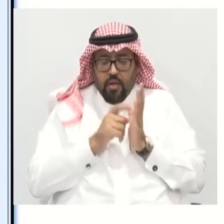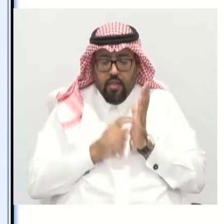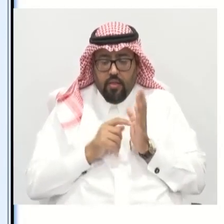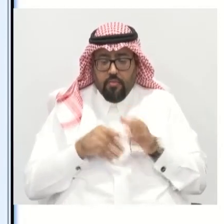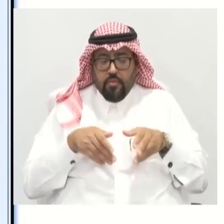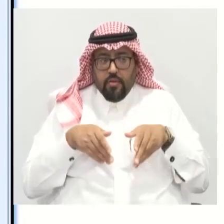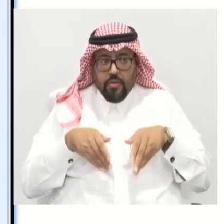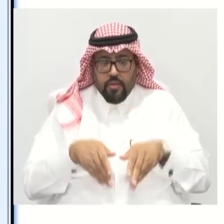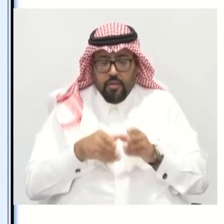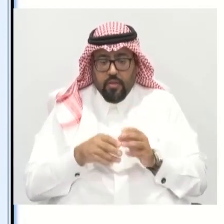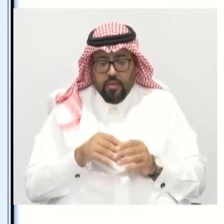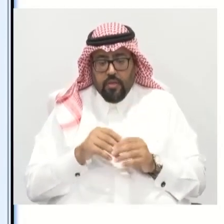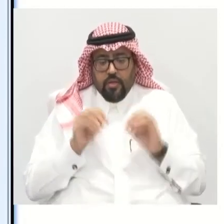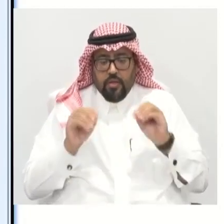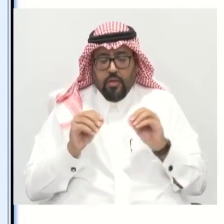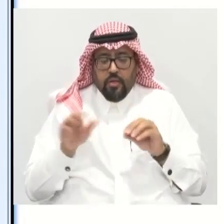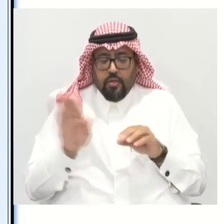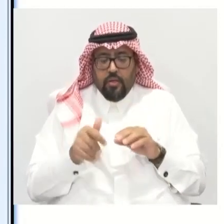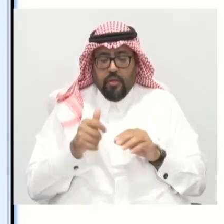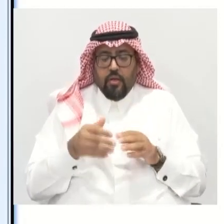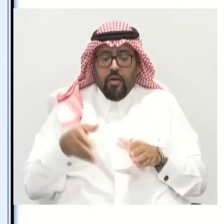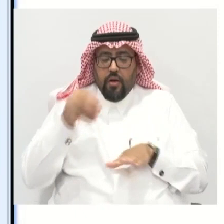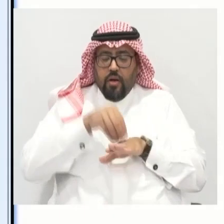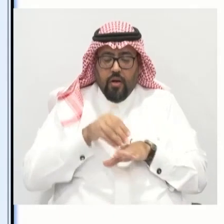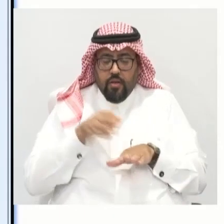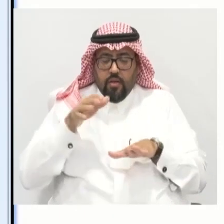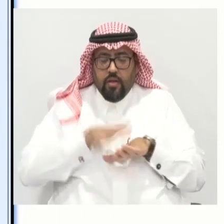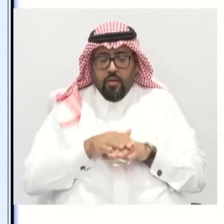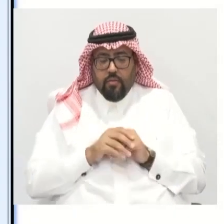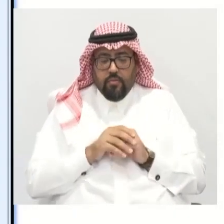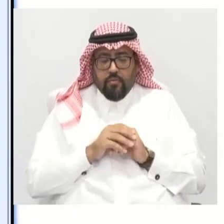السير وسلامه السائقين والركاب داخل